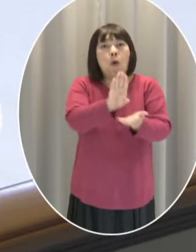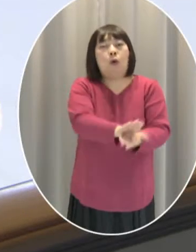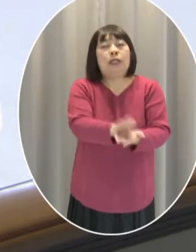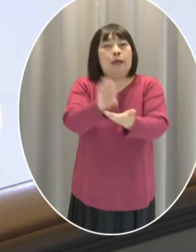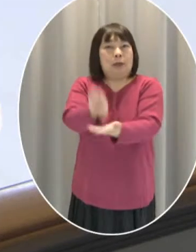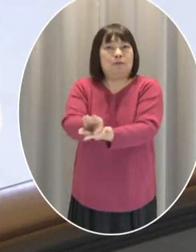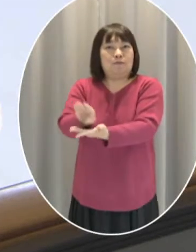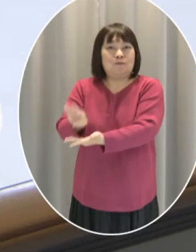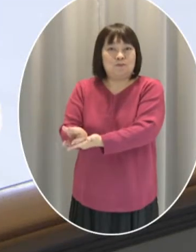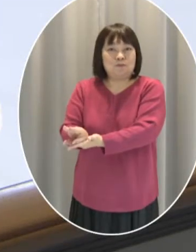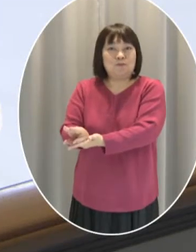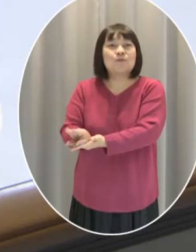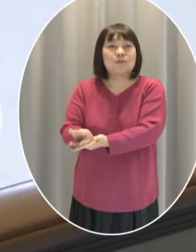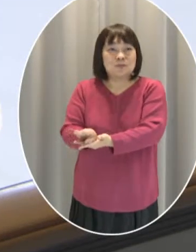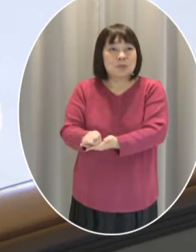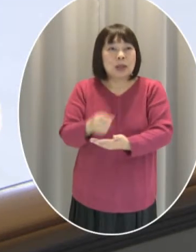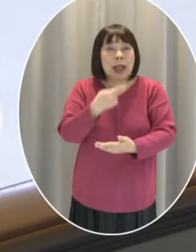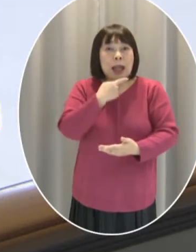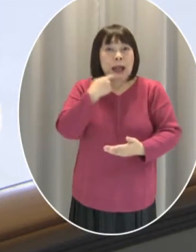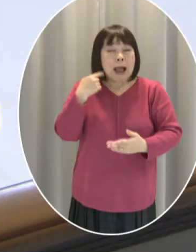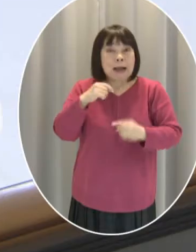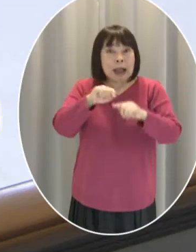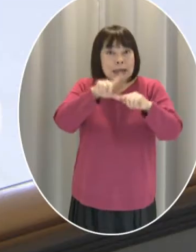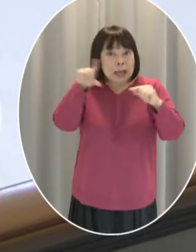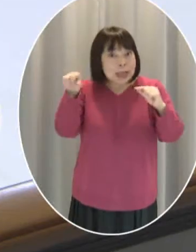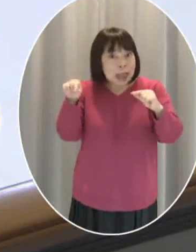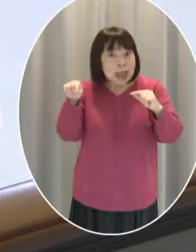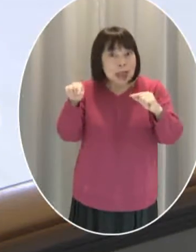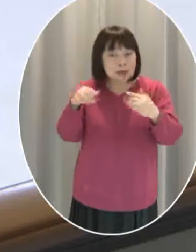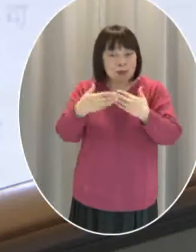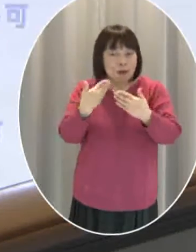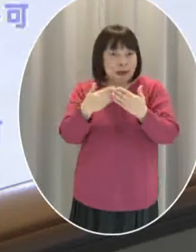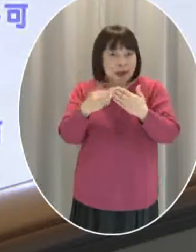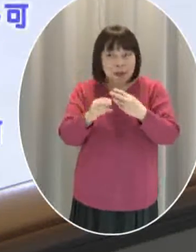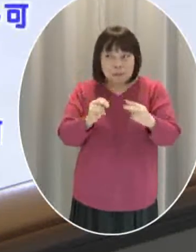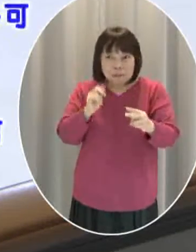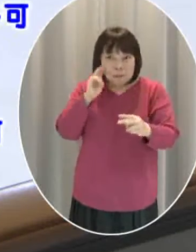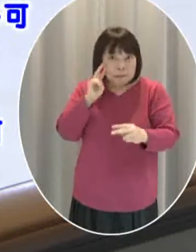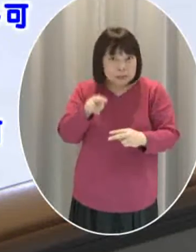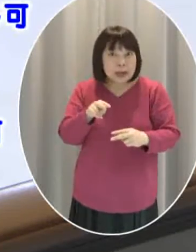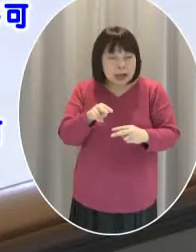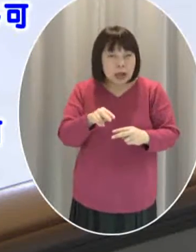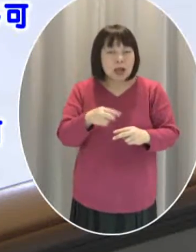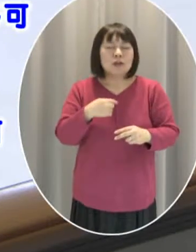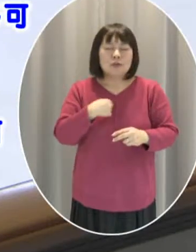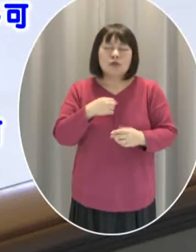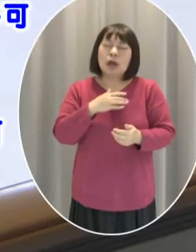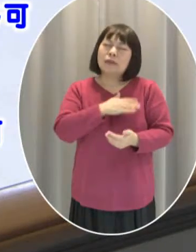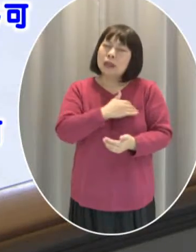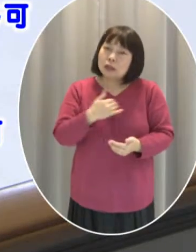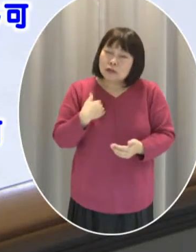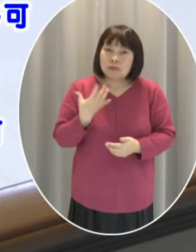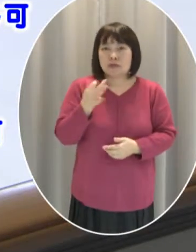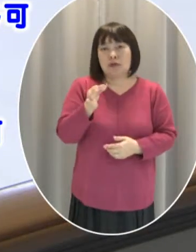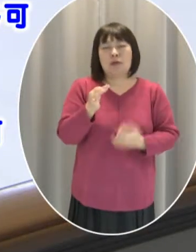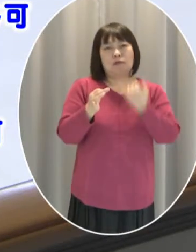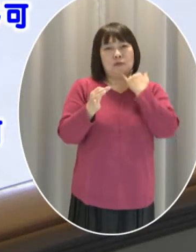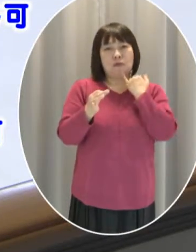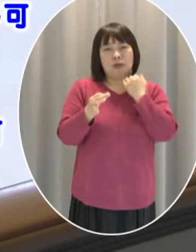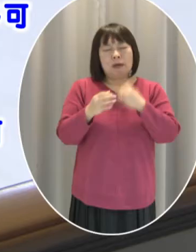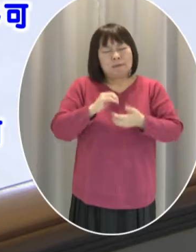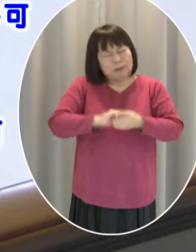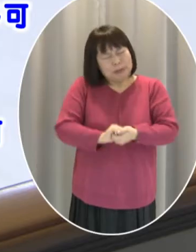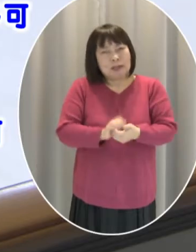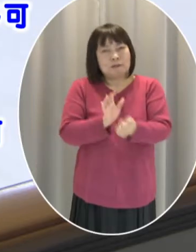赤い羽根の絵が書いてある5緊縛を見かけたら支援できる範囲で構いませんぜひ協力お